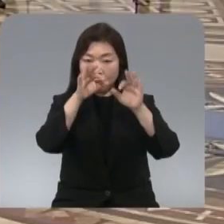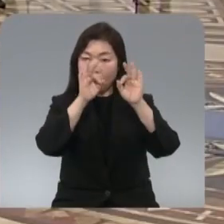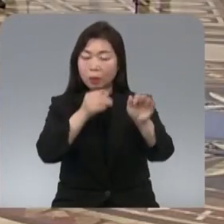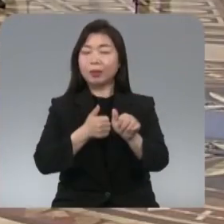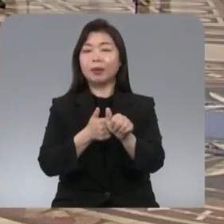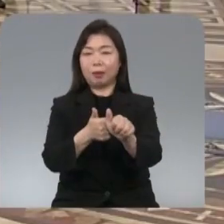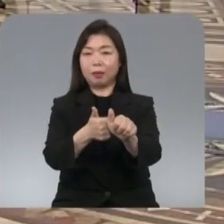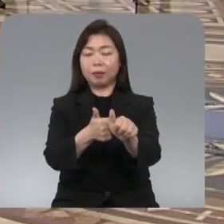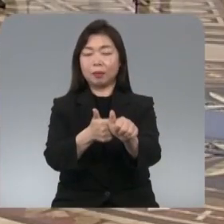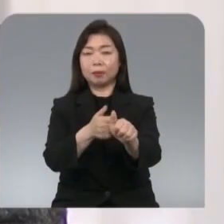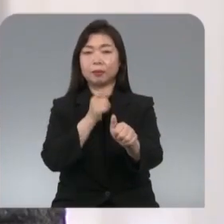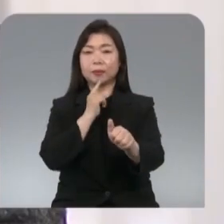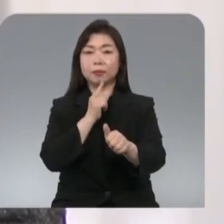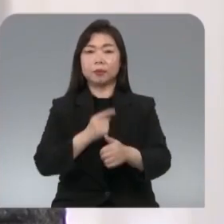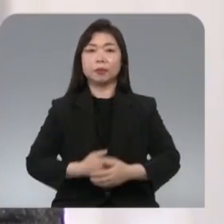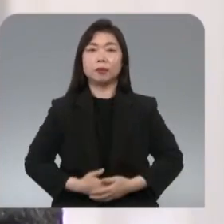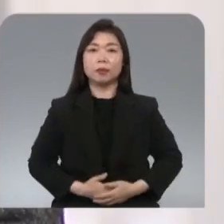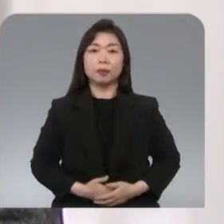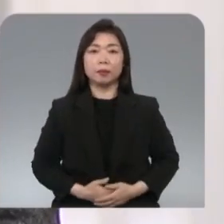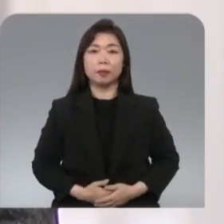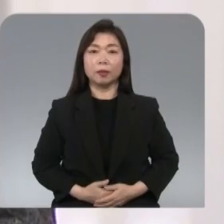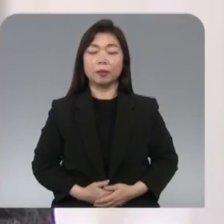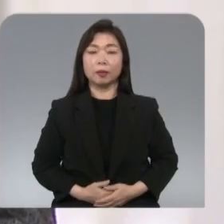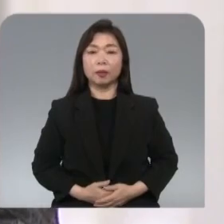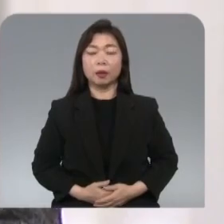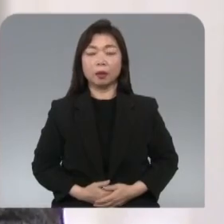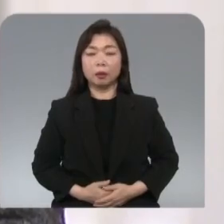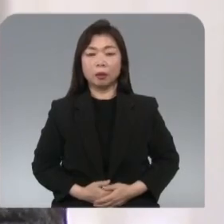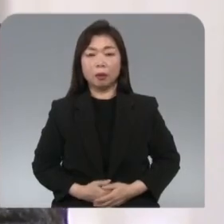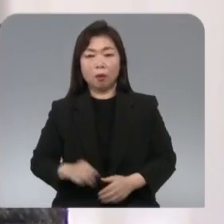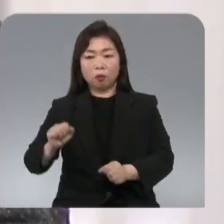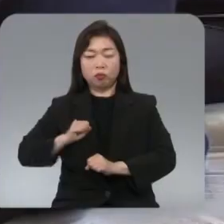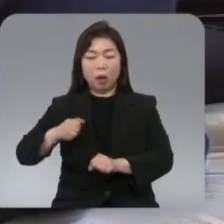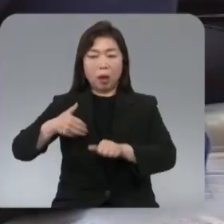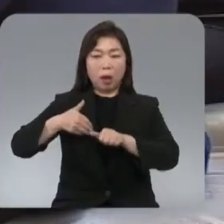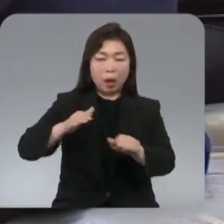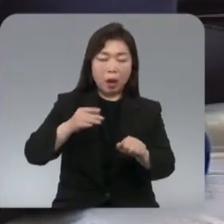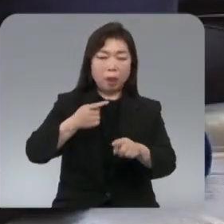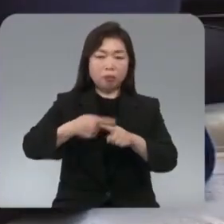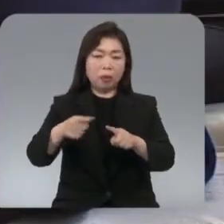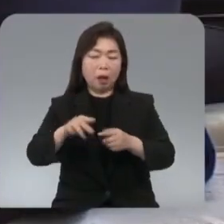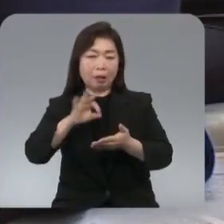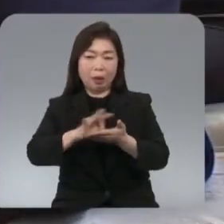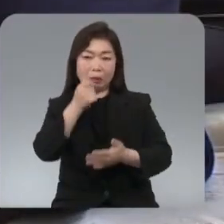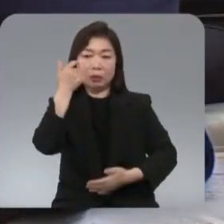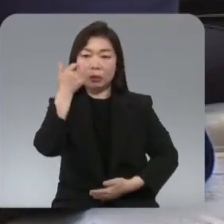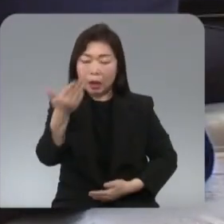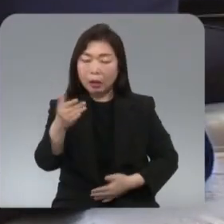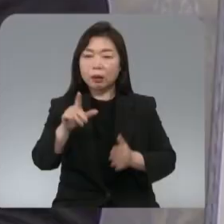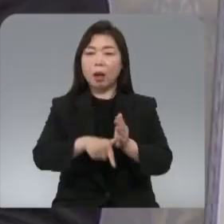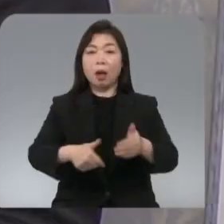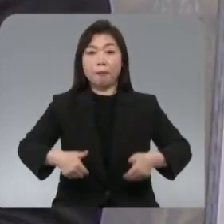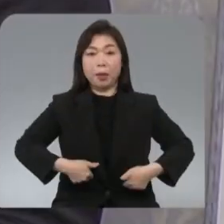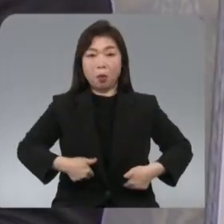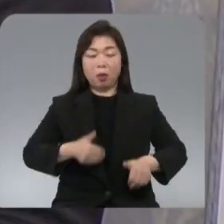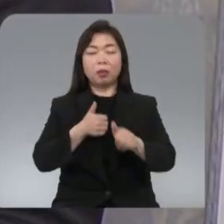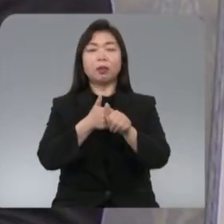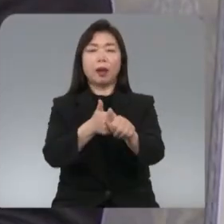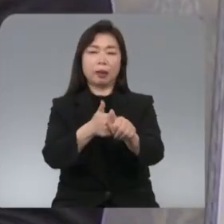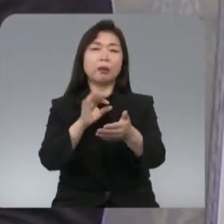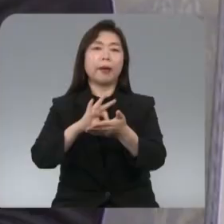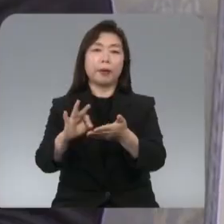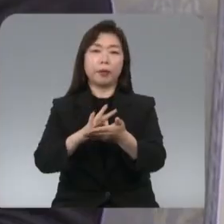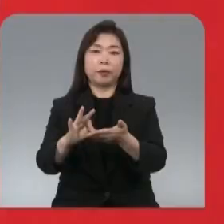상황에 달려있다고 말했습니다. 또 무력을 사용할 것이냐는 질문엔 필요하다면 의무를 이행할 것이라며